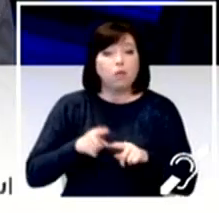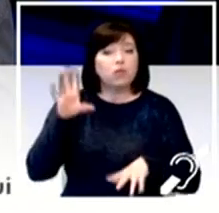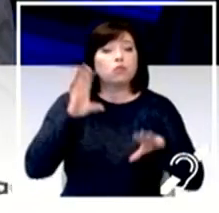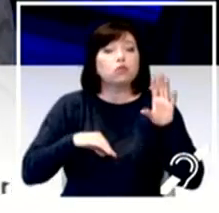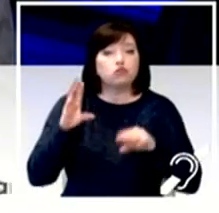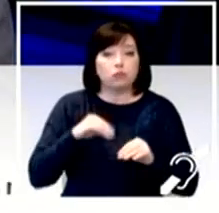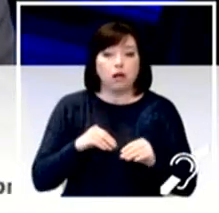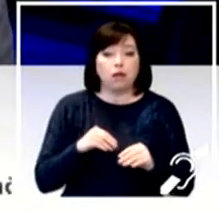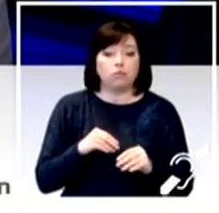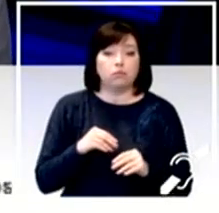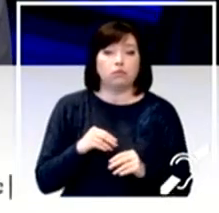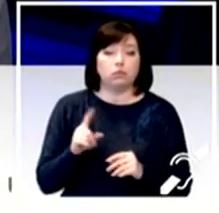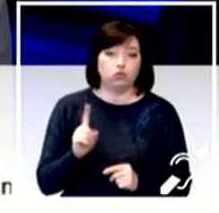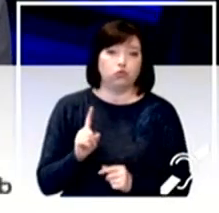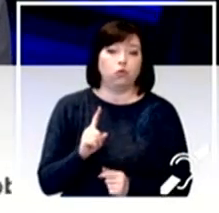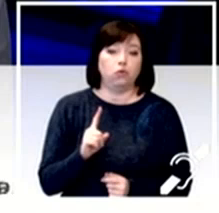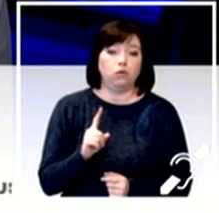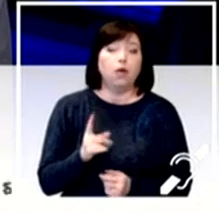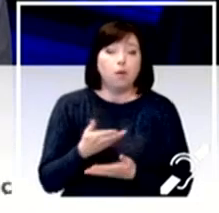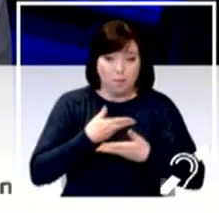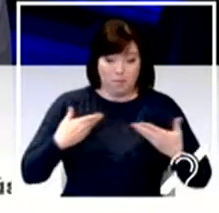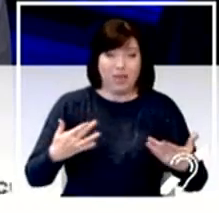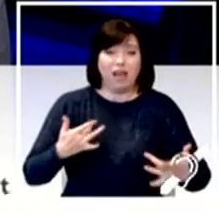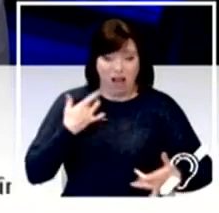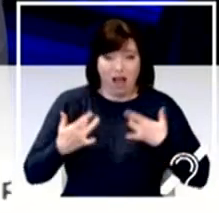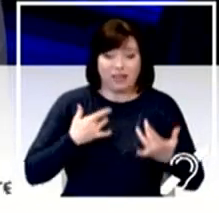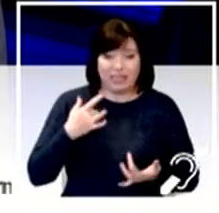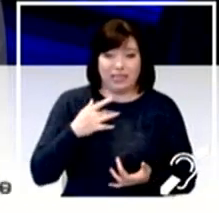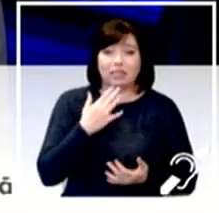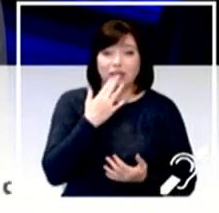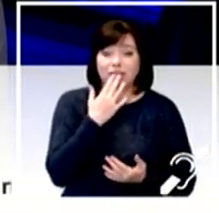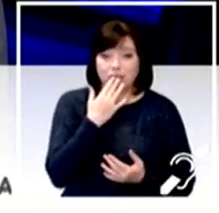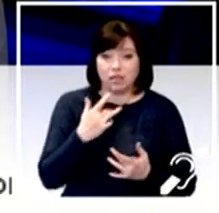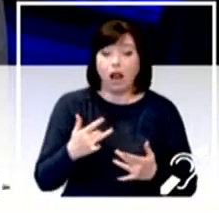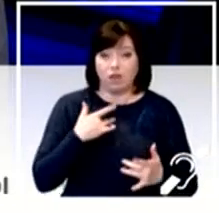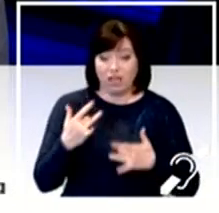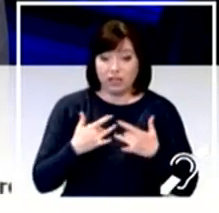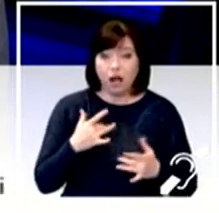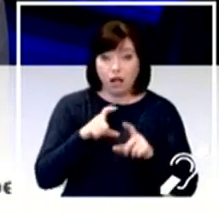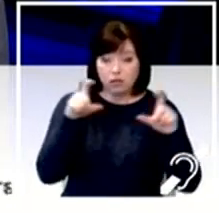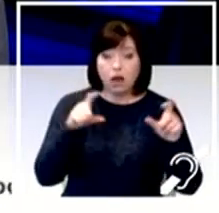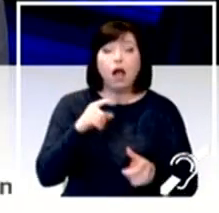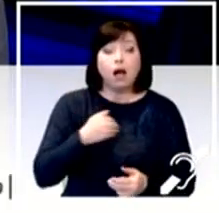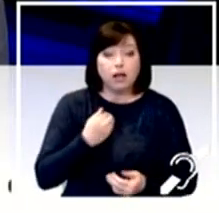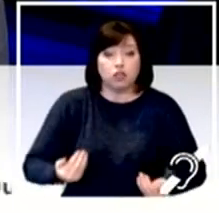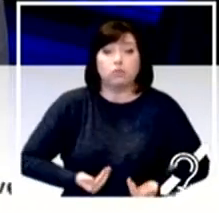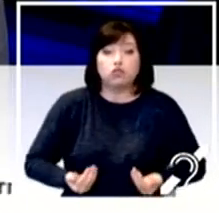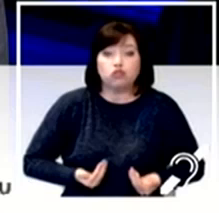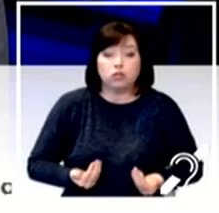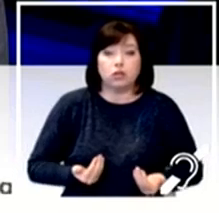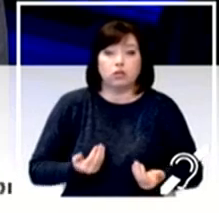considerăm că noi, actorii Teatrului Național, vrem să trăim